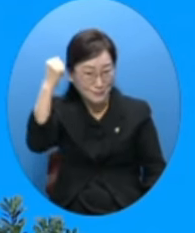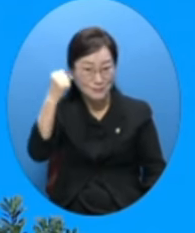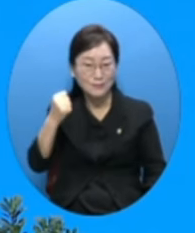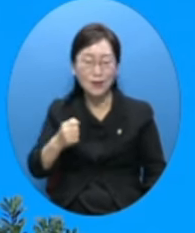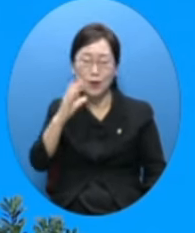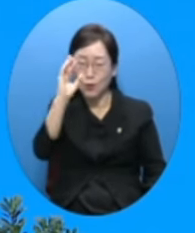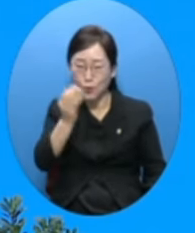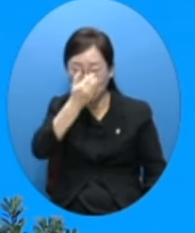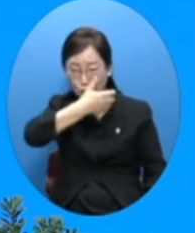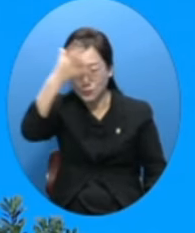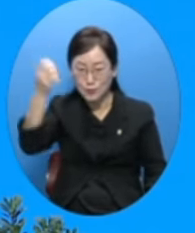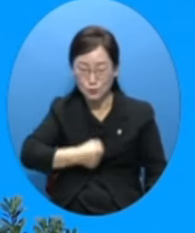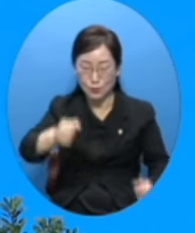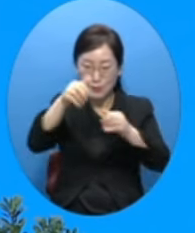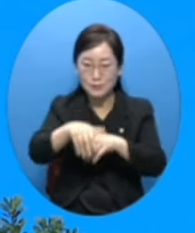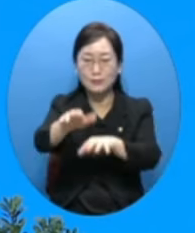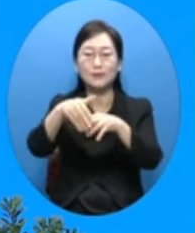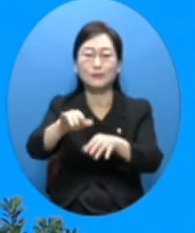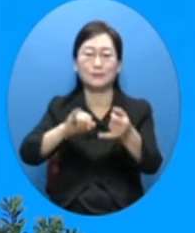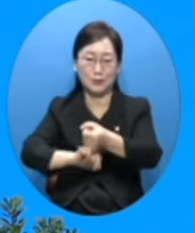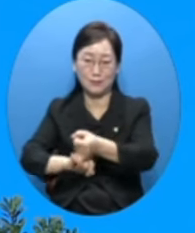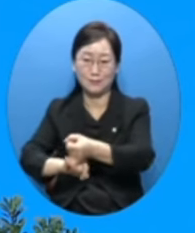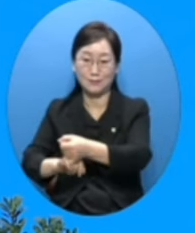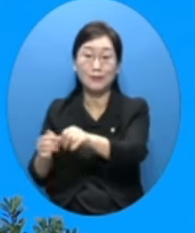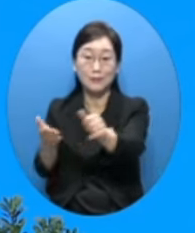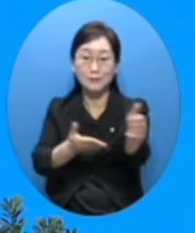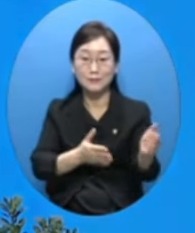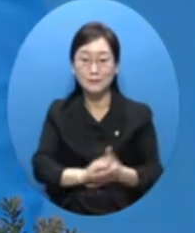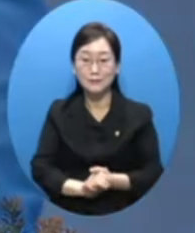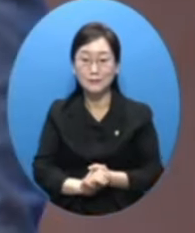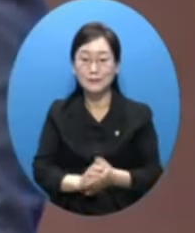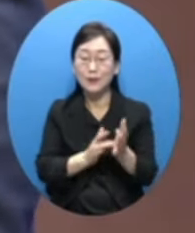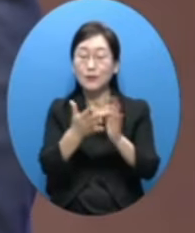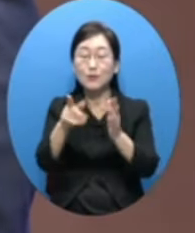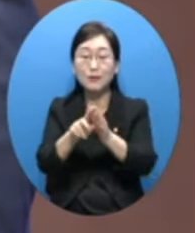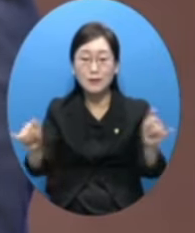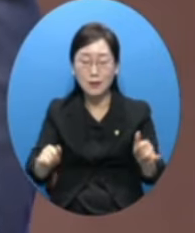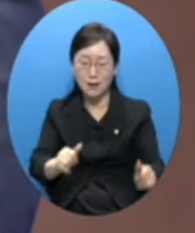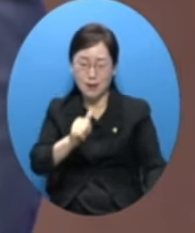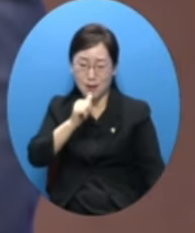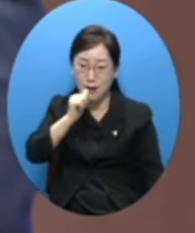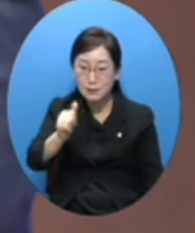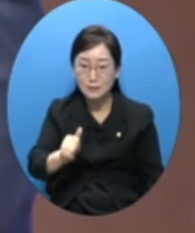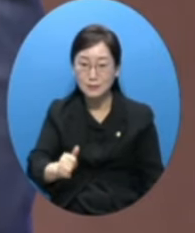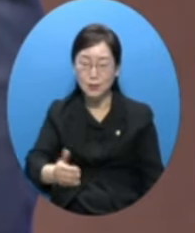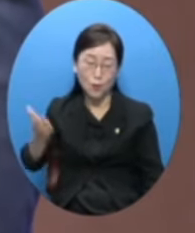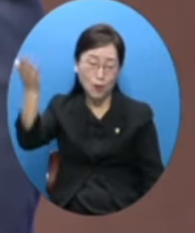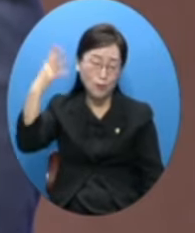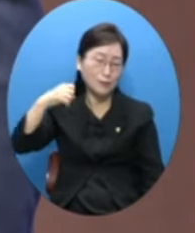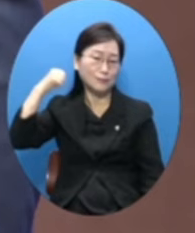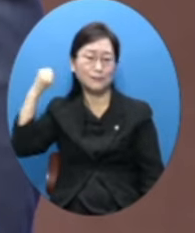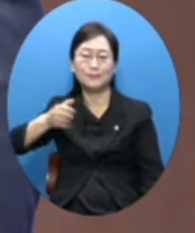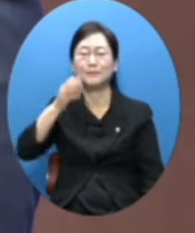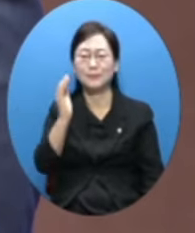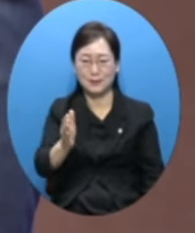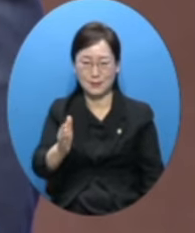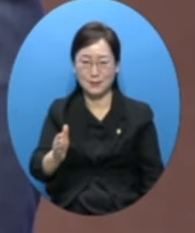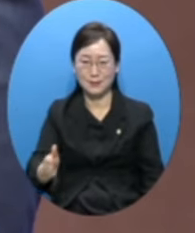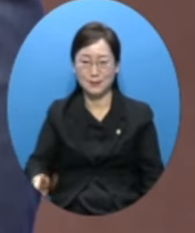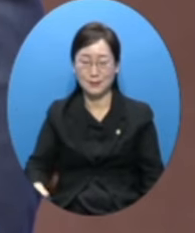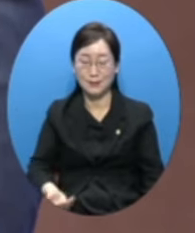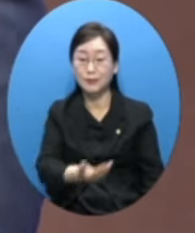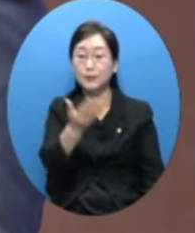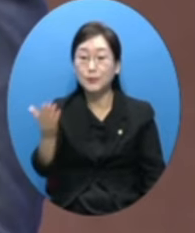거룩한 꿈을 갖고 전해 나가는 여러분 모두가 되기를 바랍니다. 예수 믿는 사람은 절대 과거에 붙잡혀 살면 안 됩니다.